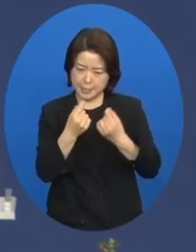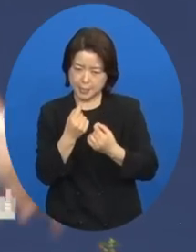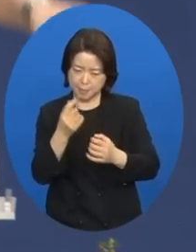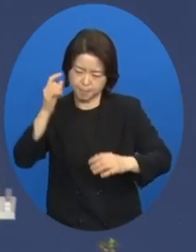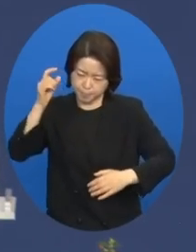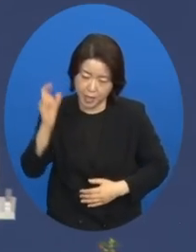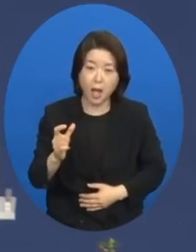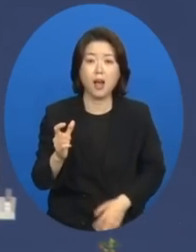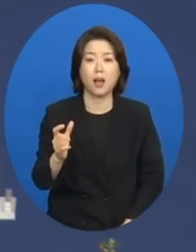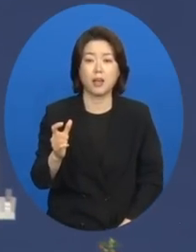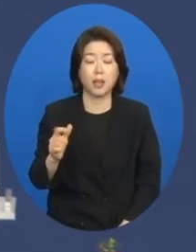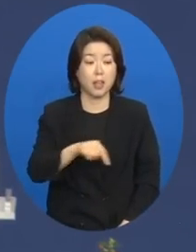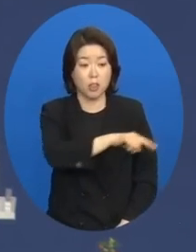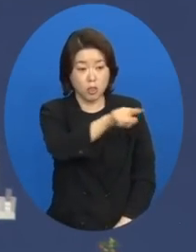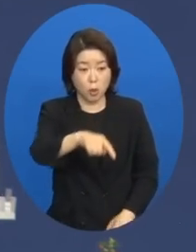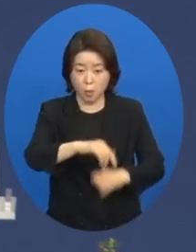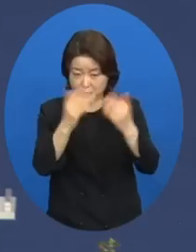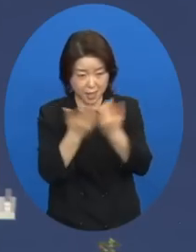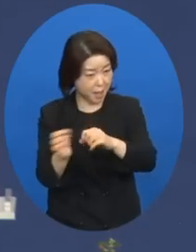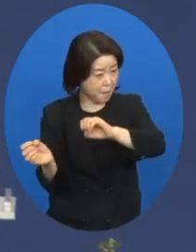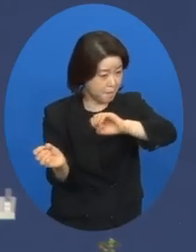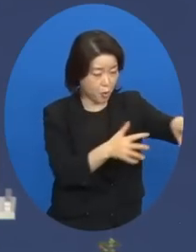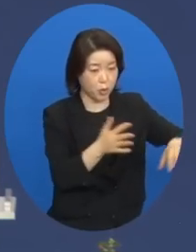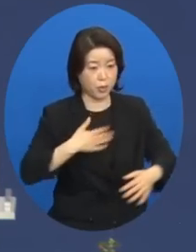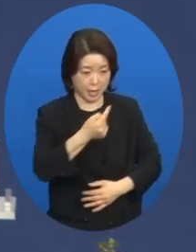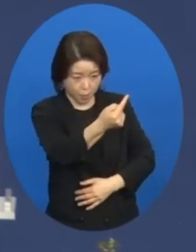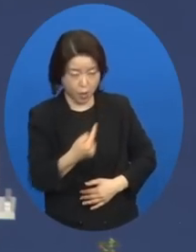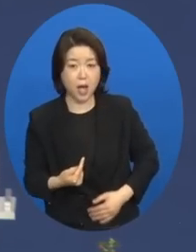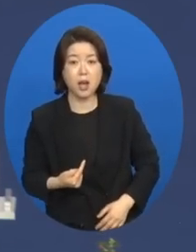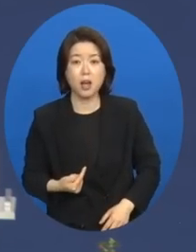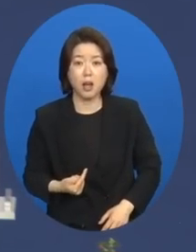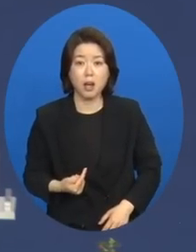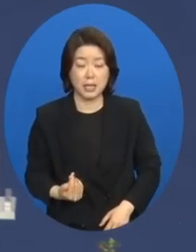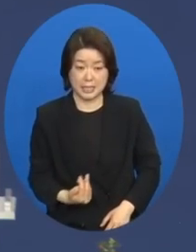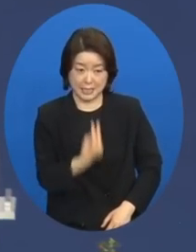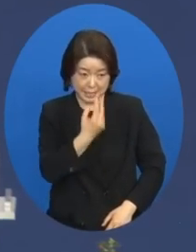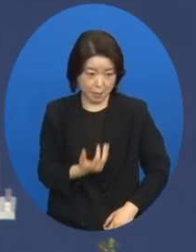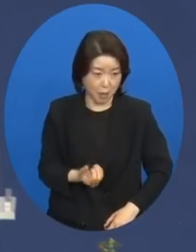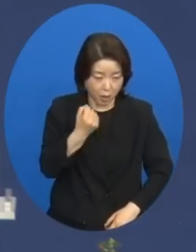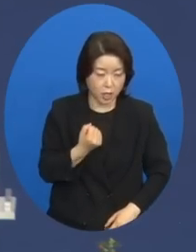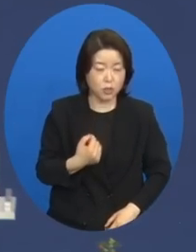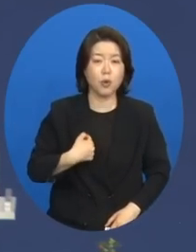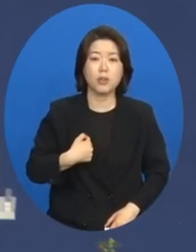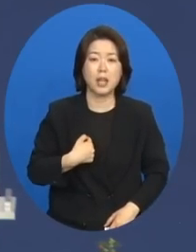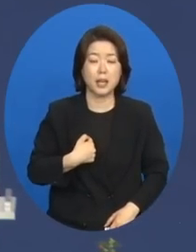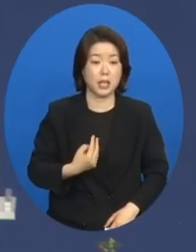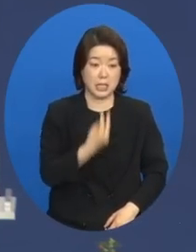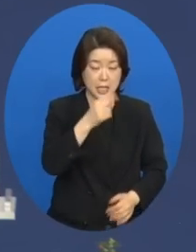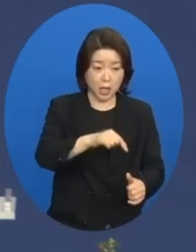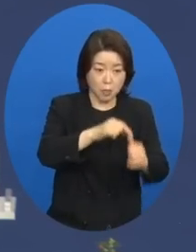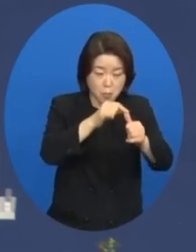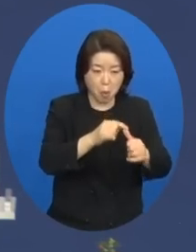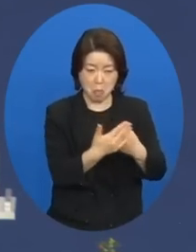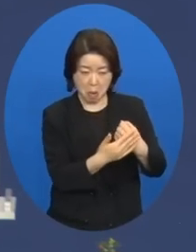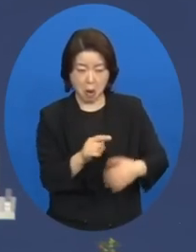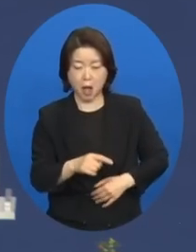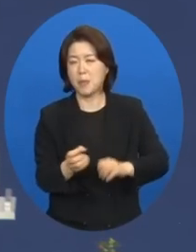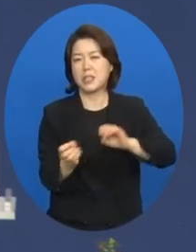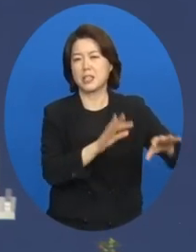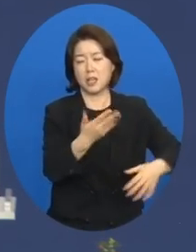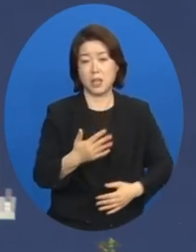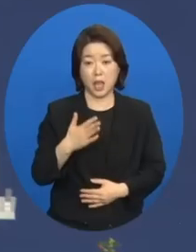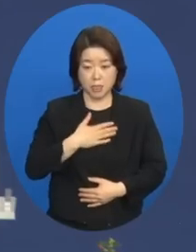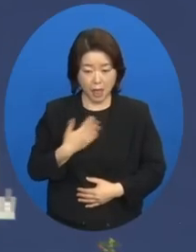강력하게 너 모든 걸 버리고 나를 따라라 생명을 걸고 자기 목숨을 구원고자 하면 이를 것이요 나를